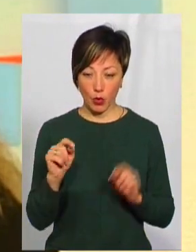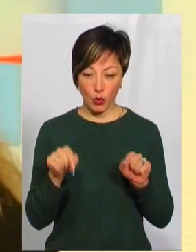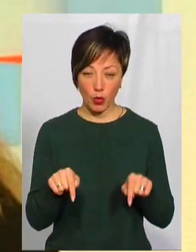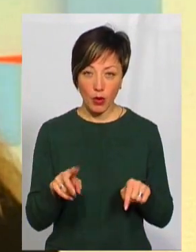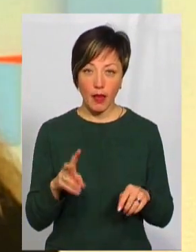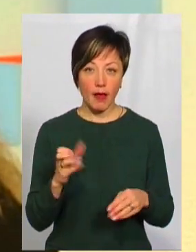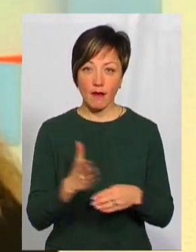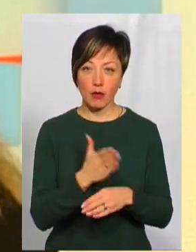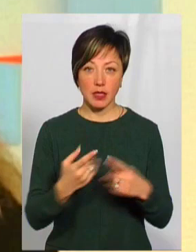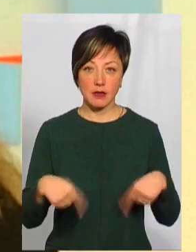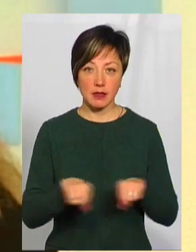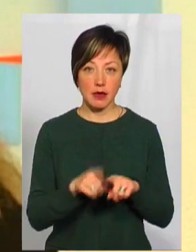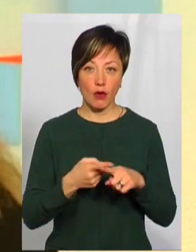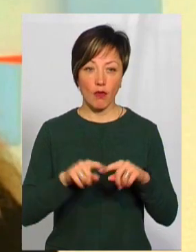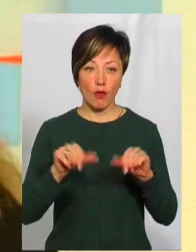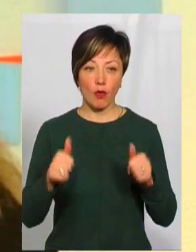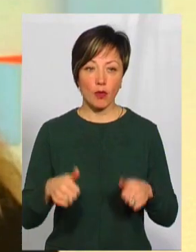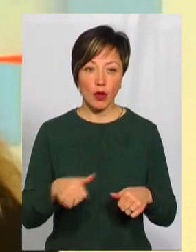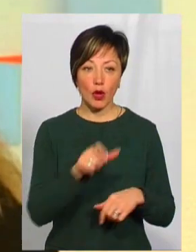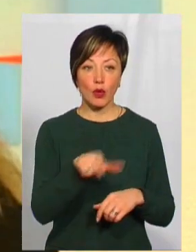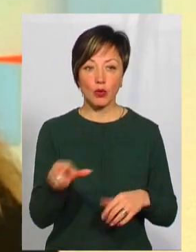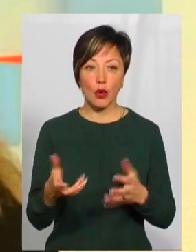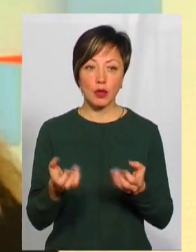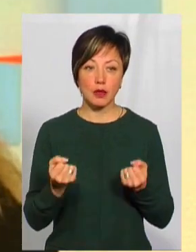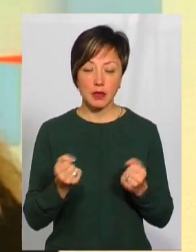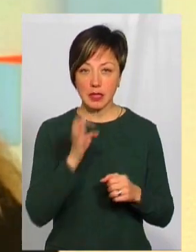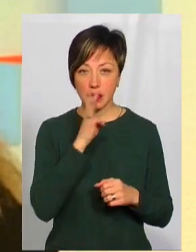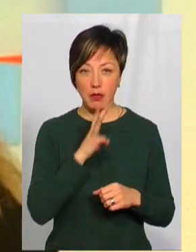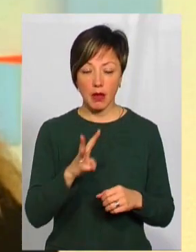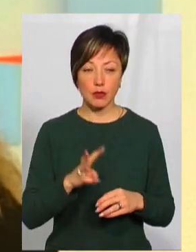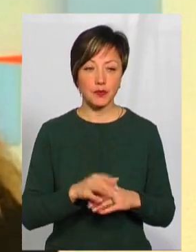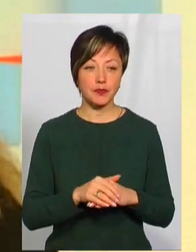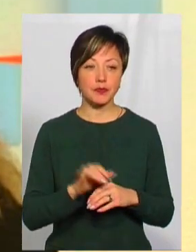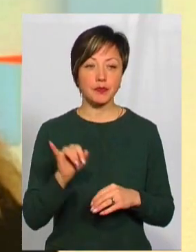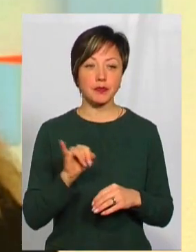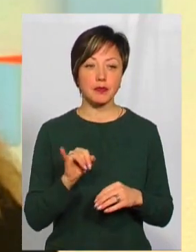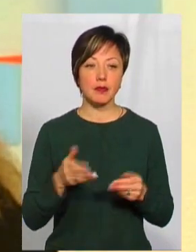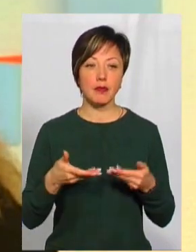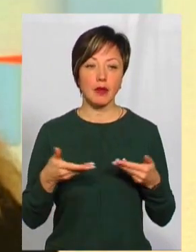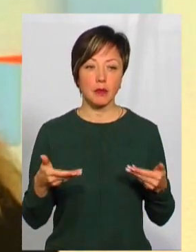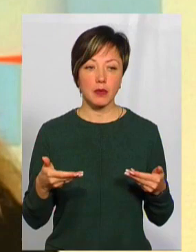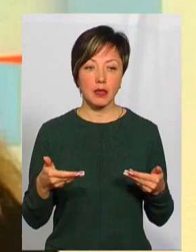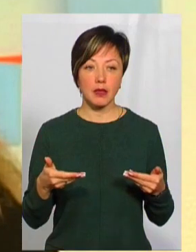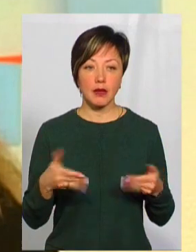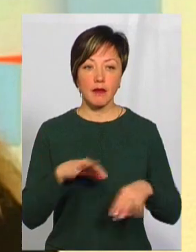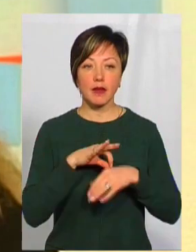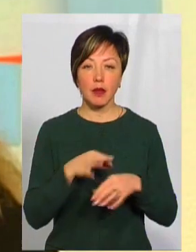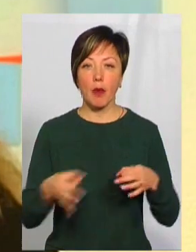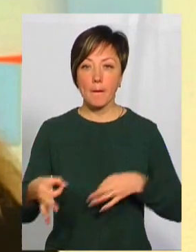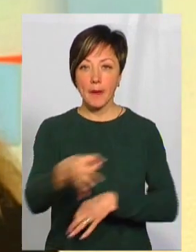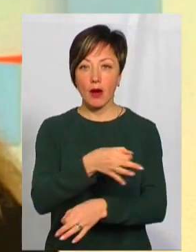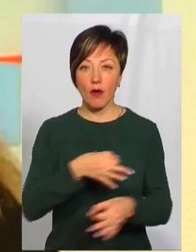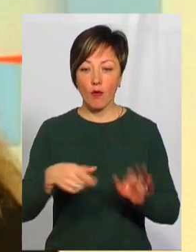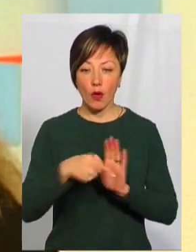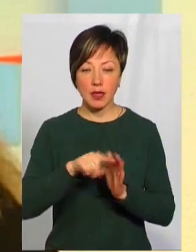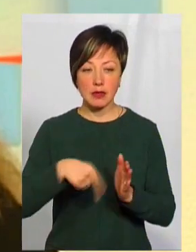По невиробничій це оформили те, щоб люди отримали заробітну плату. І ми ведемо переговори з